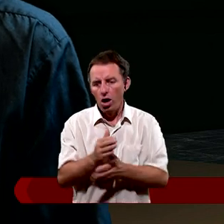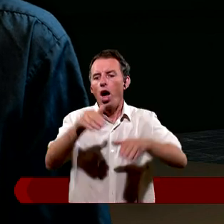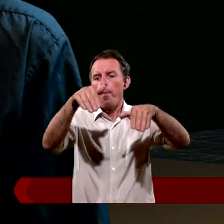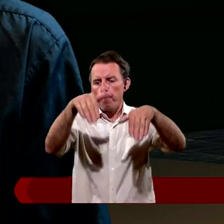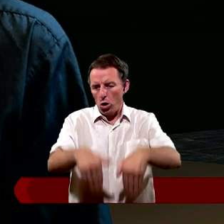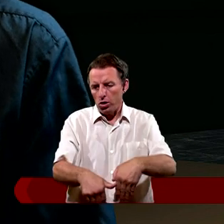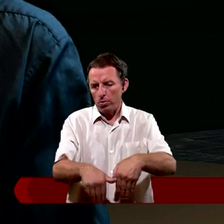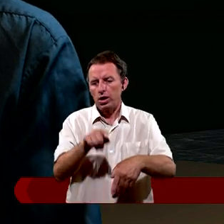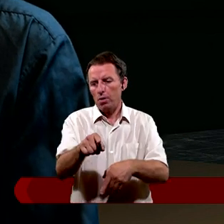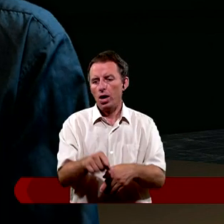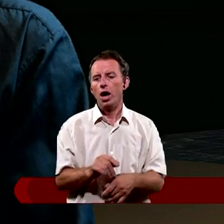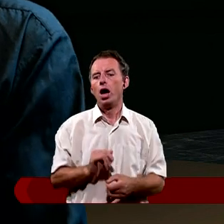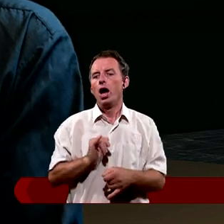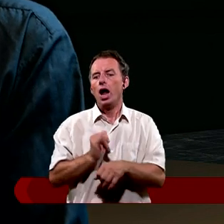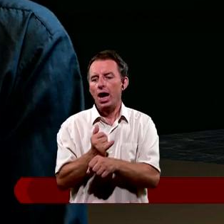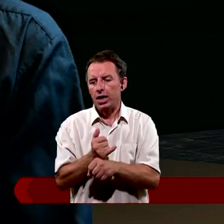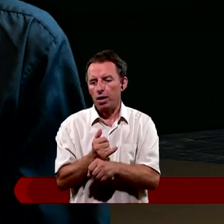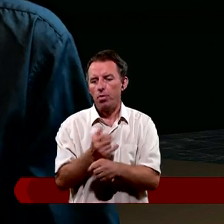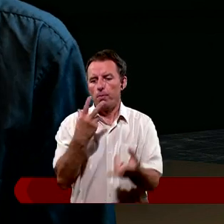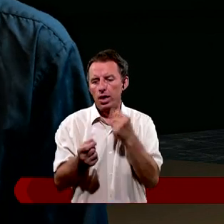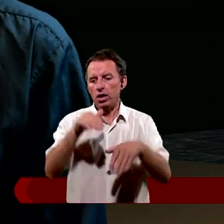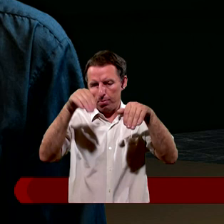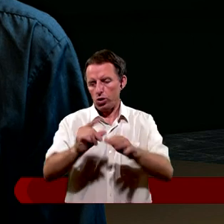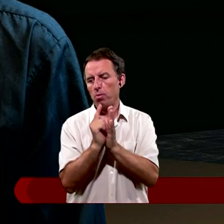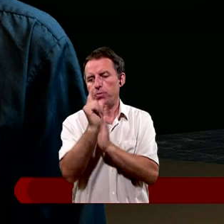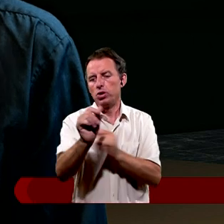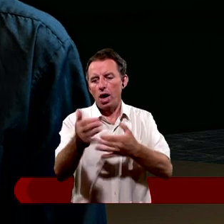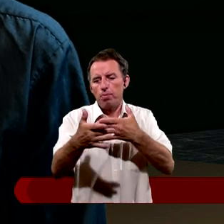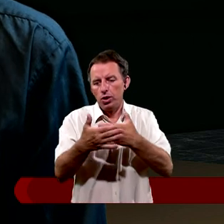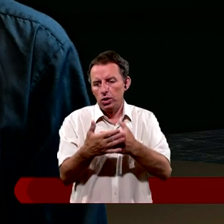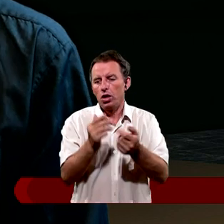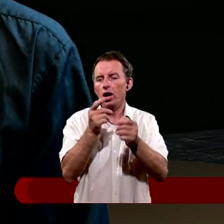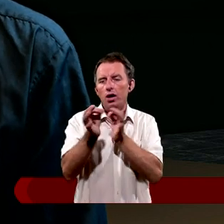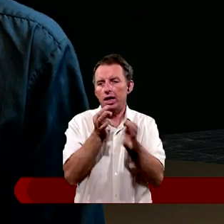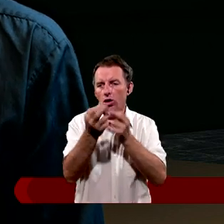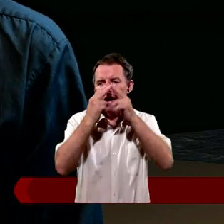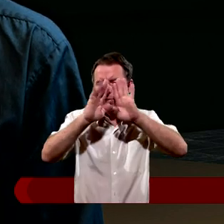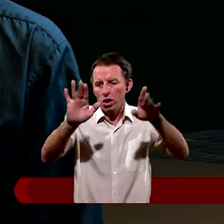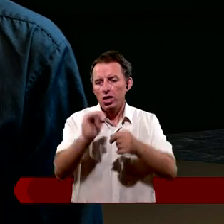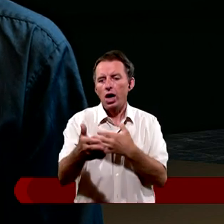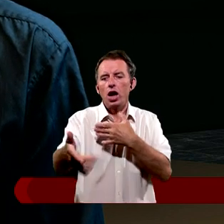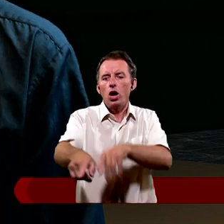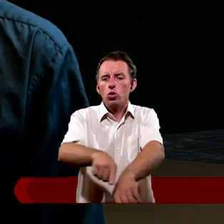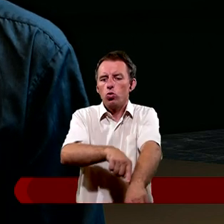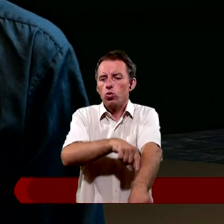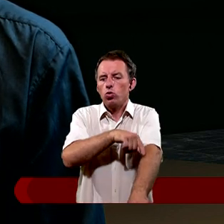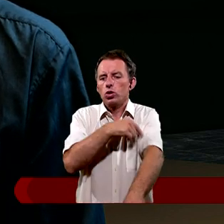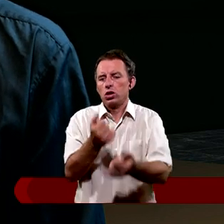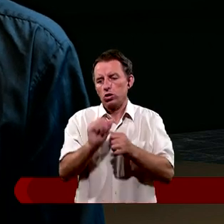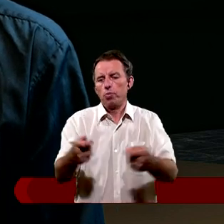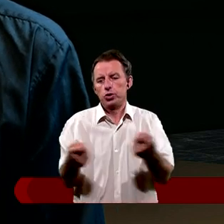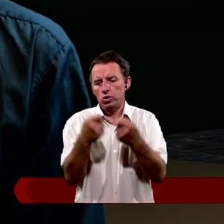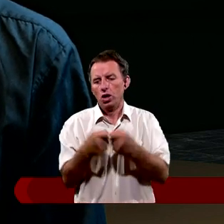to możemy po prostu z tym lekiem, tym lekarstwem pójść. Jak blisko? Ta historia pokazuje, jeżeli możemy, jak najbliżej, jeżeli są